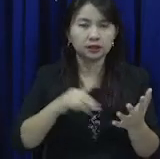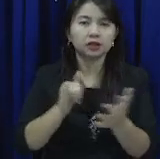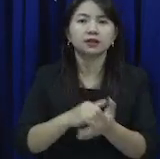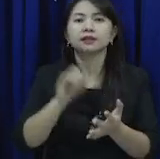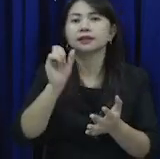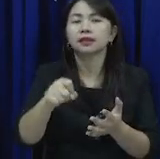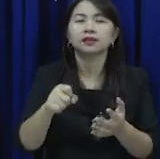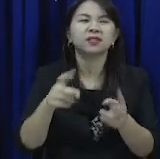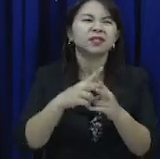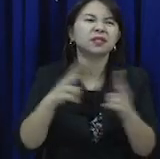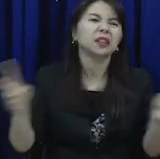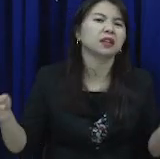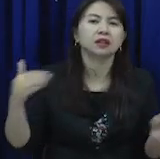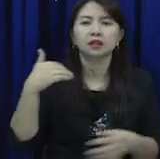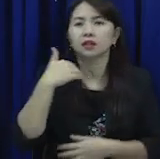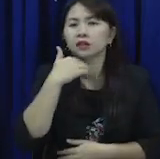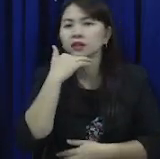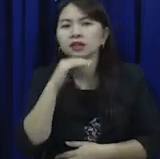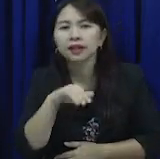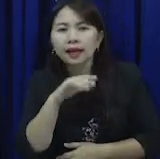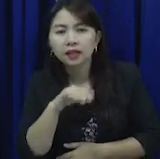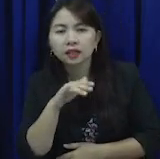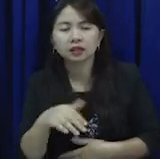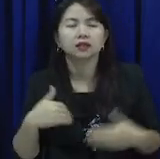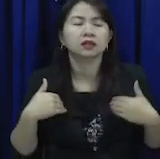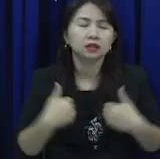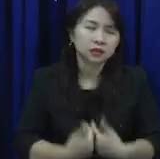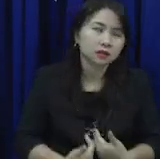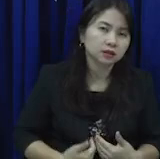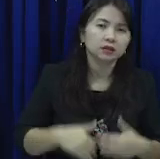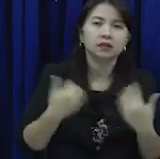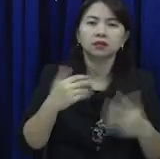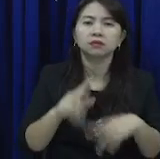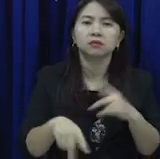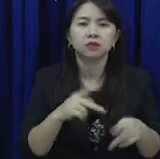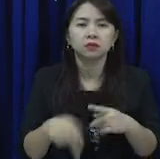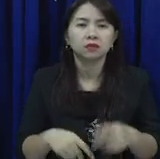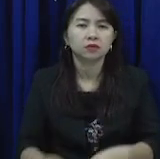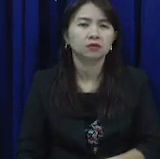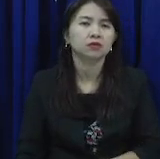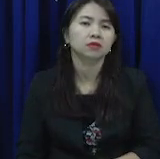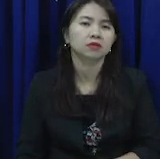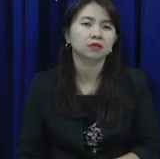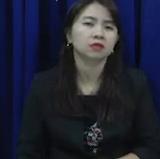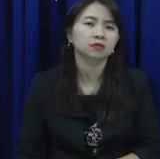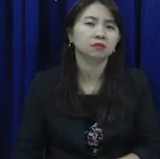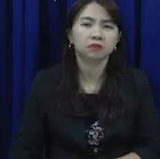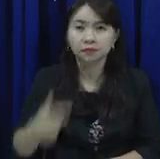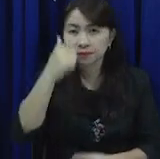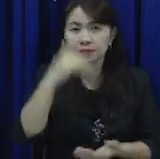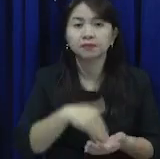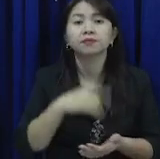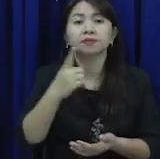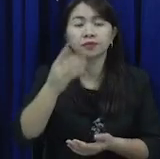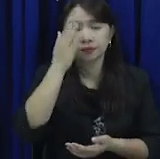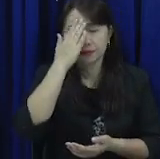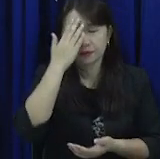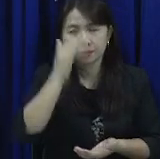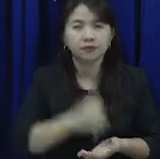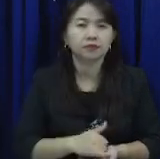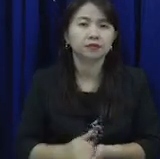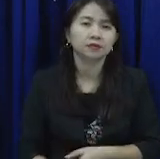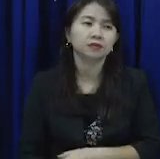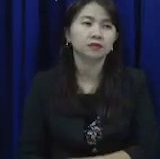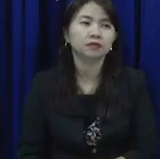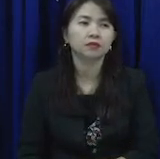kabataan when it comes to giving Parang lagi talagang merong nagho-hold back sa inyo when it comes to giving